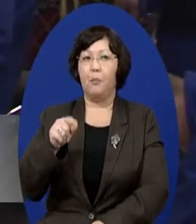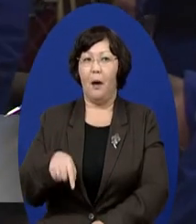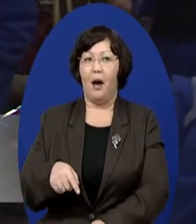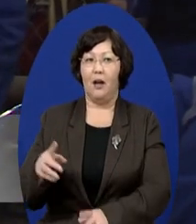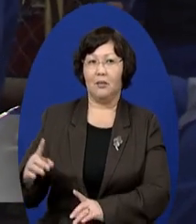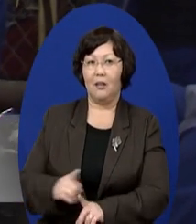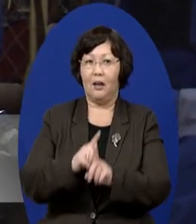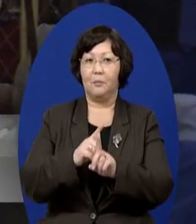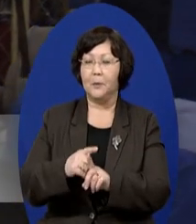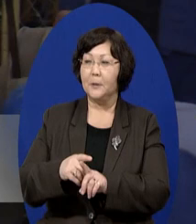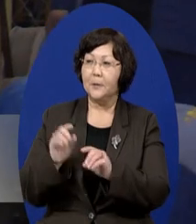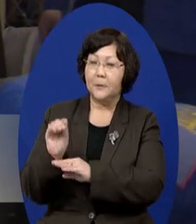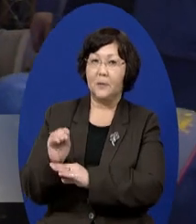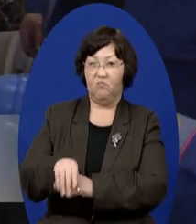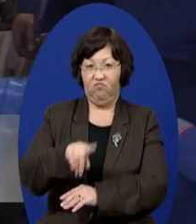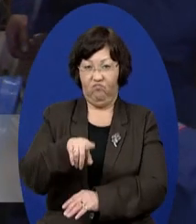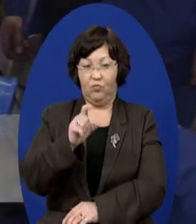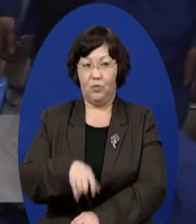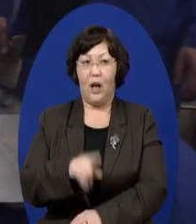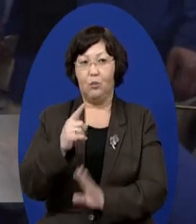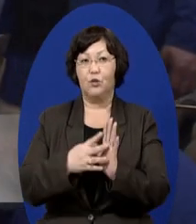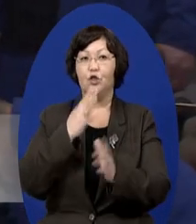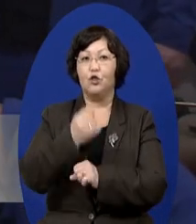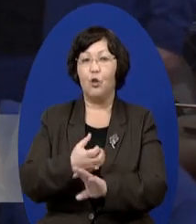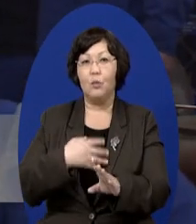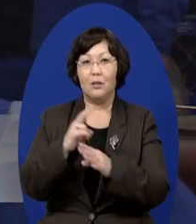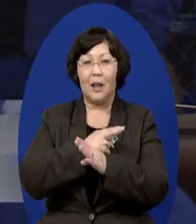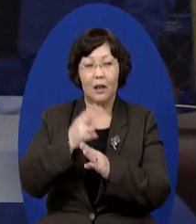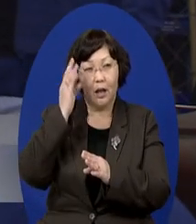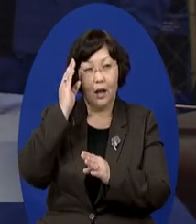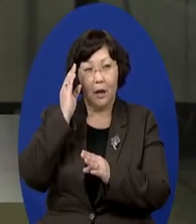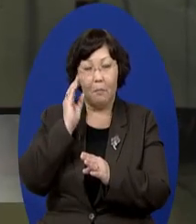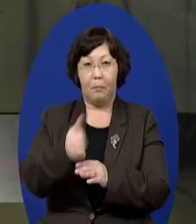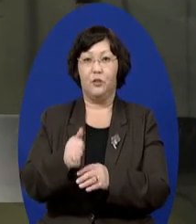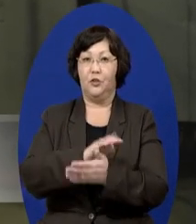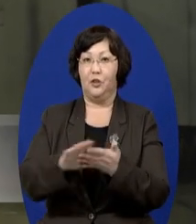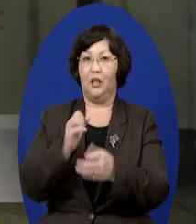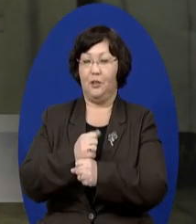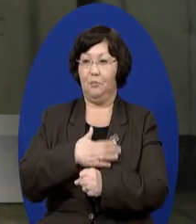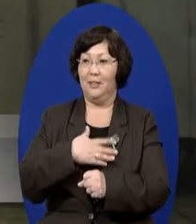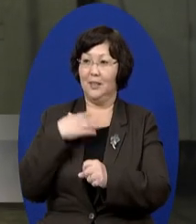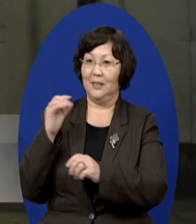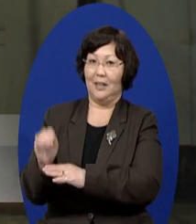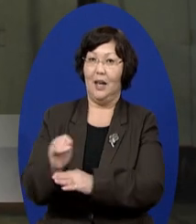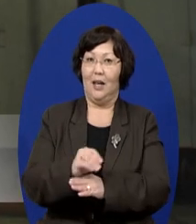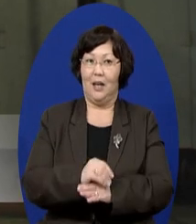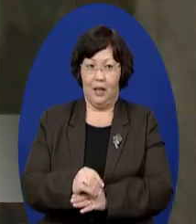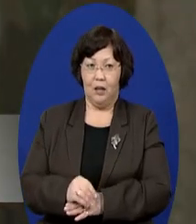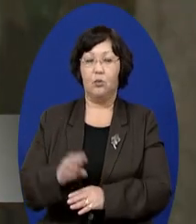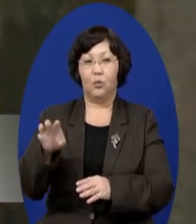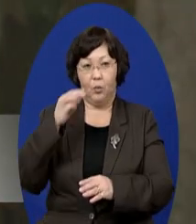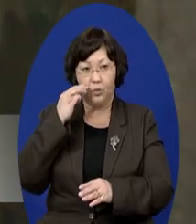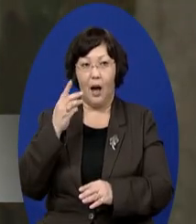байгаа. 19 жилийн өмнөх дадлагын ажилчин одоо шинэ ажилчдаа дадлагжуулдаг туршлах хуваалцдаг төдийгүй хамт